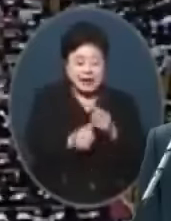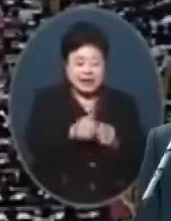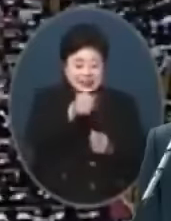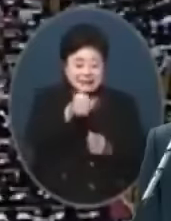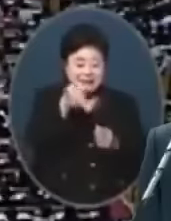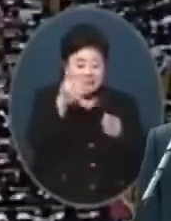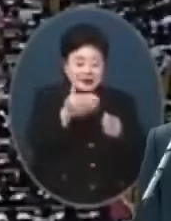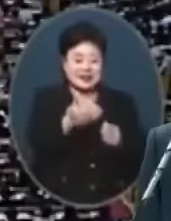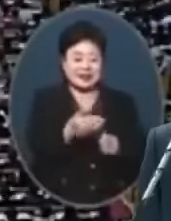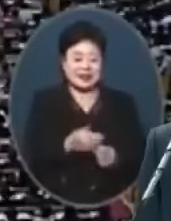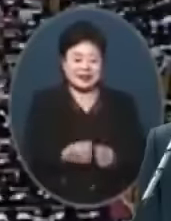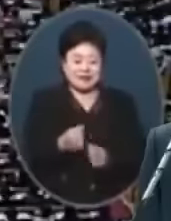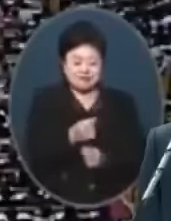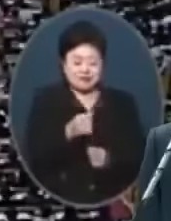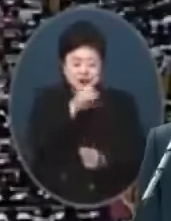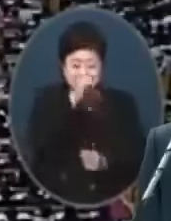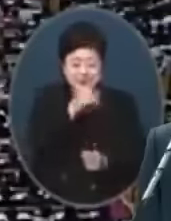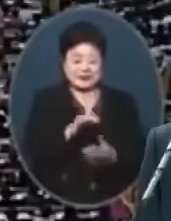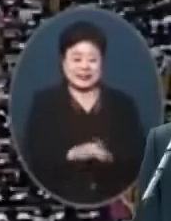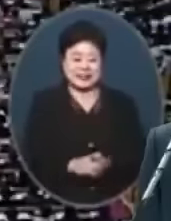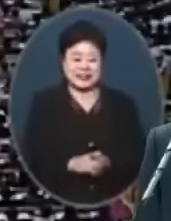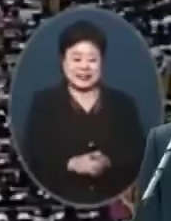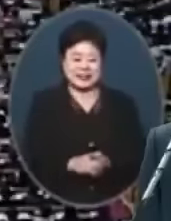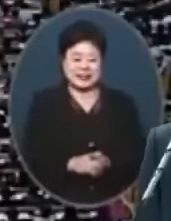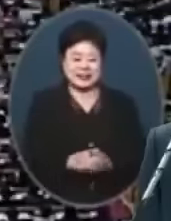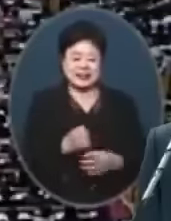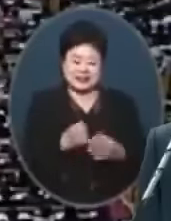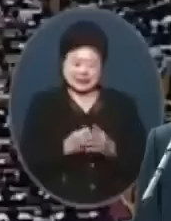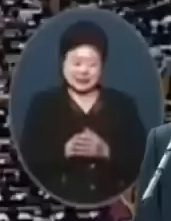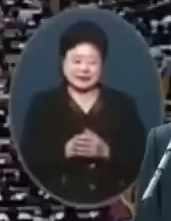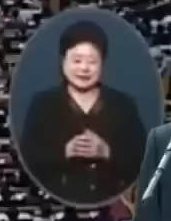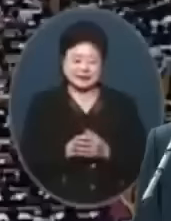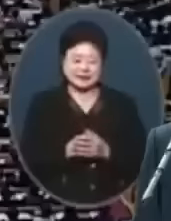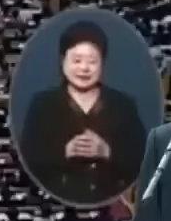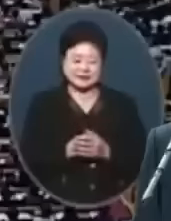앞에 귀한 존재인 것입니다. 그렇기 때문에